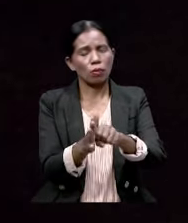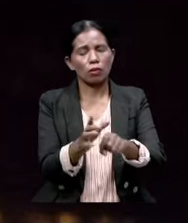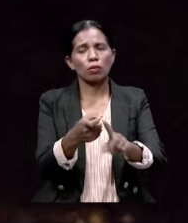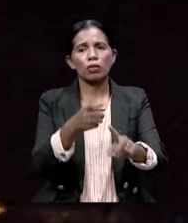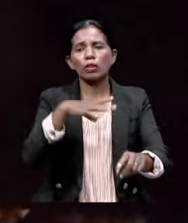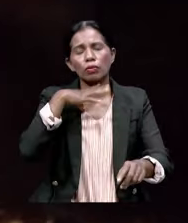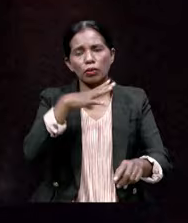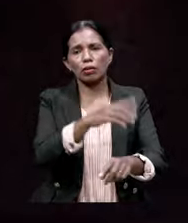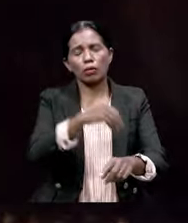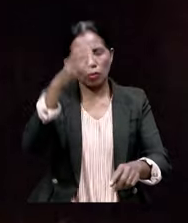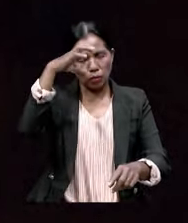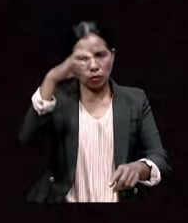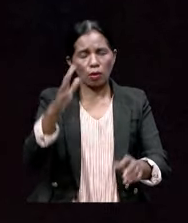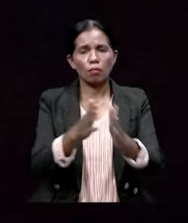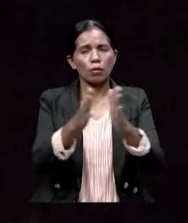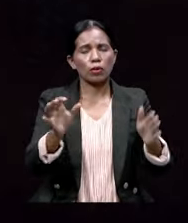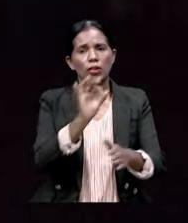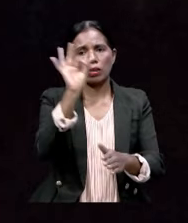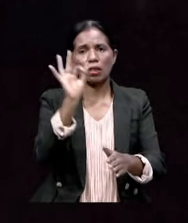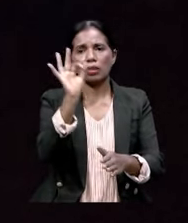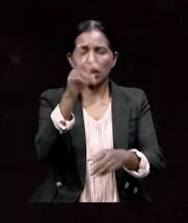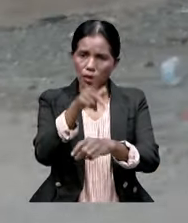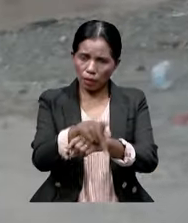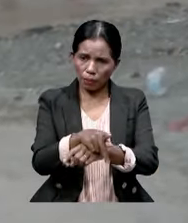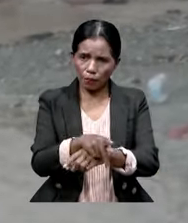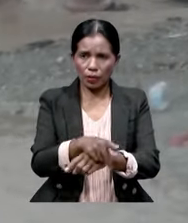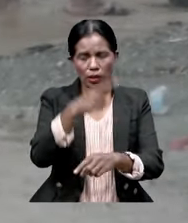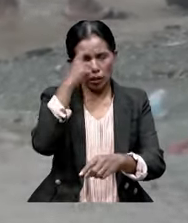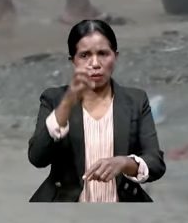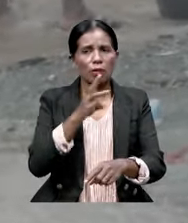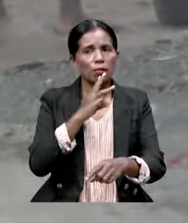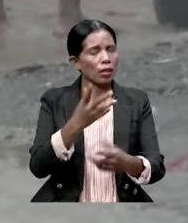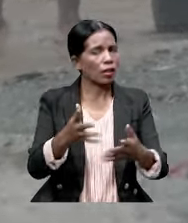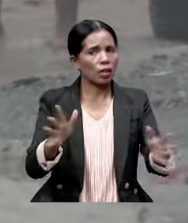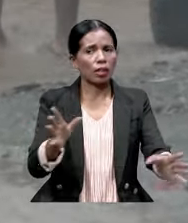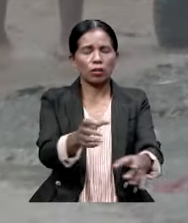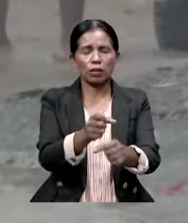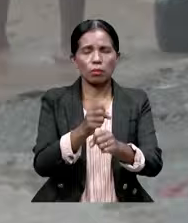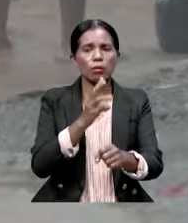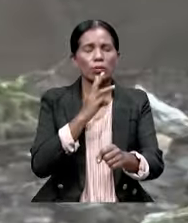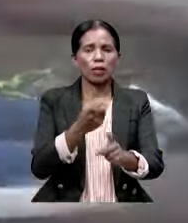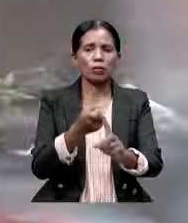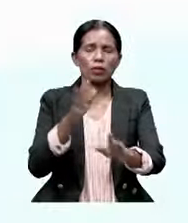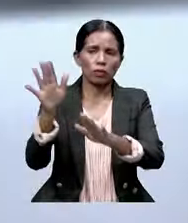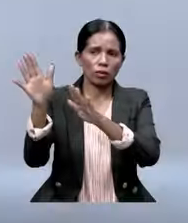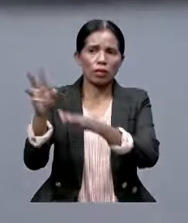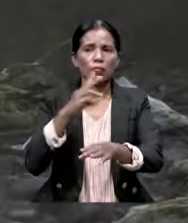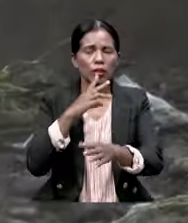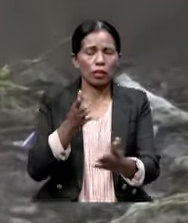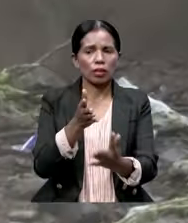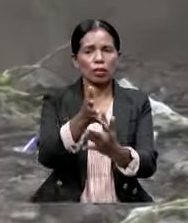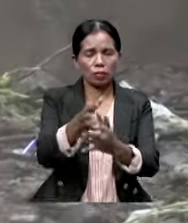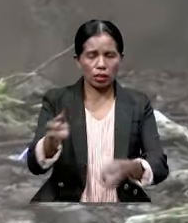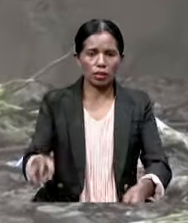lisu afen udang bot iha sesta feira kalan. Inundasaun akontese tamba bedalan laiha tusimu be husi foho nune be suling ba estrada